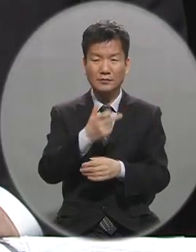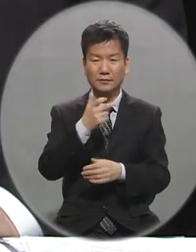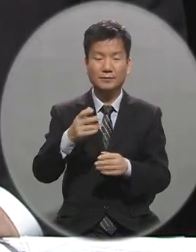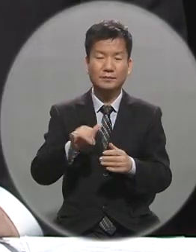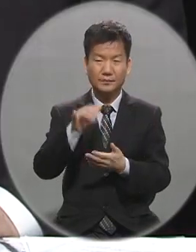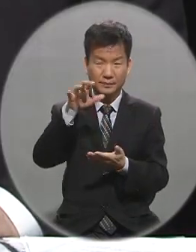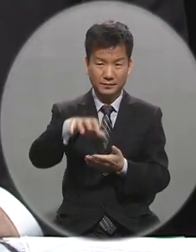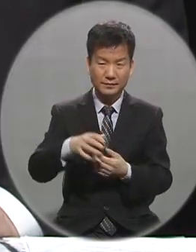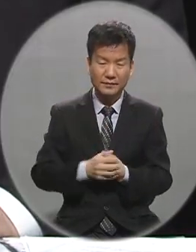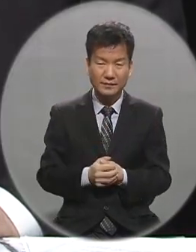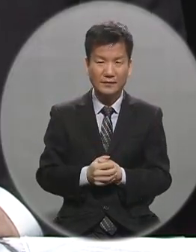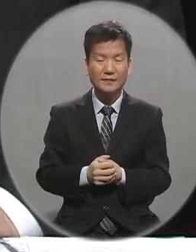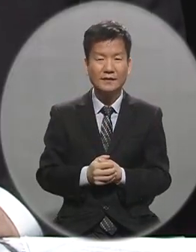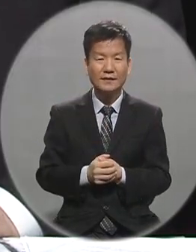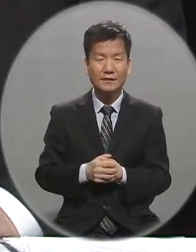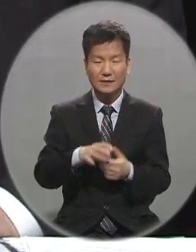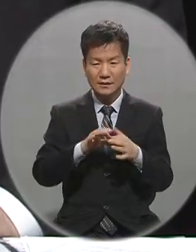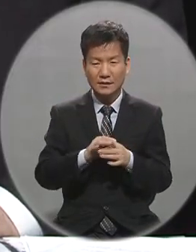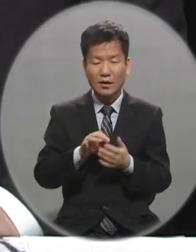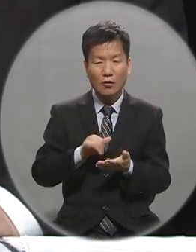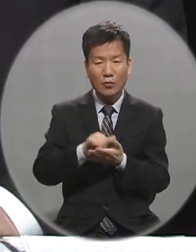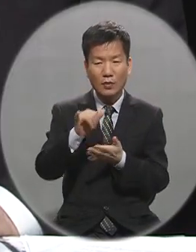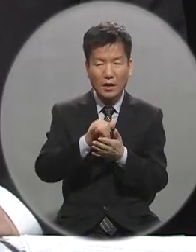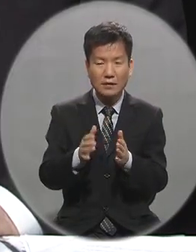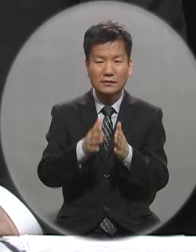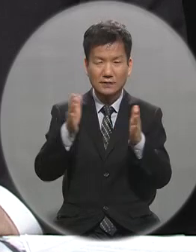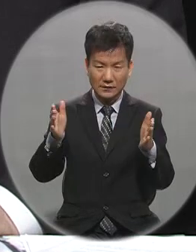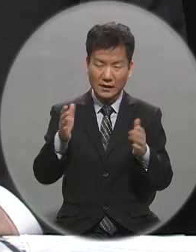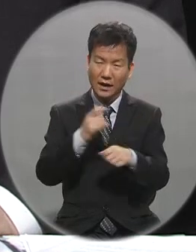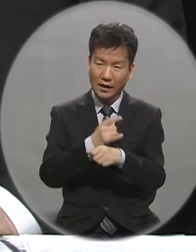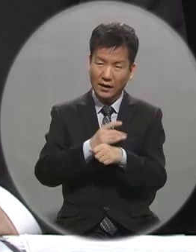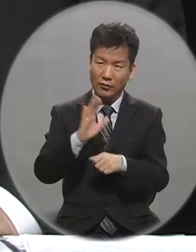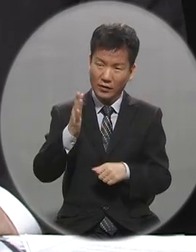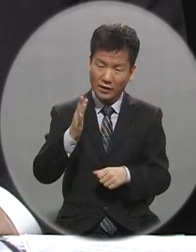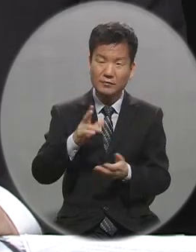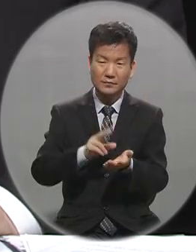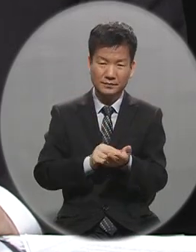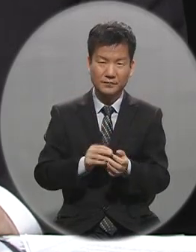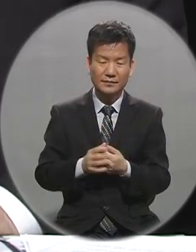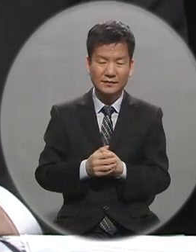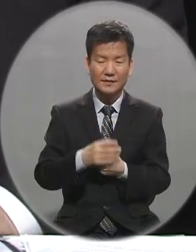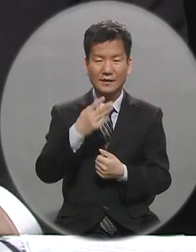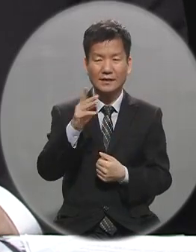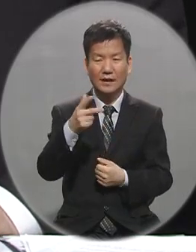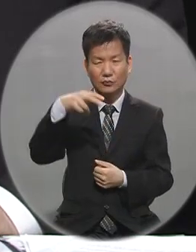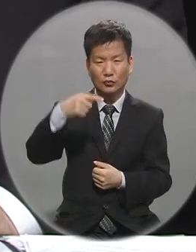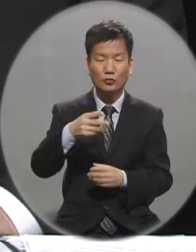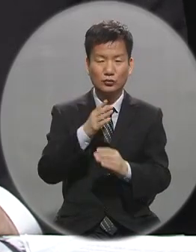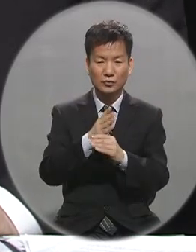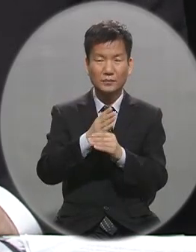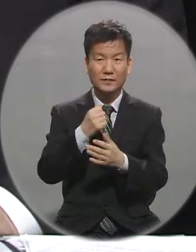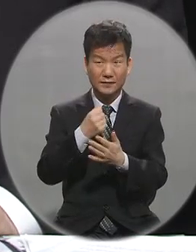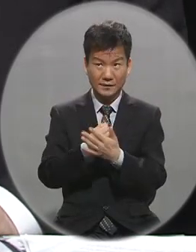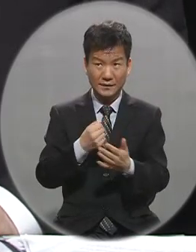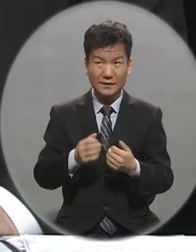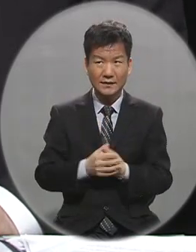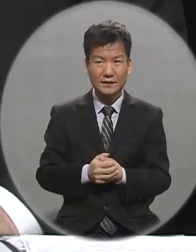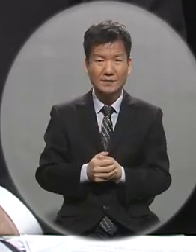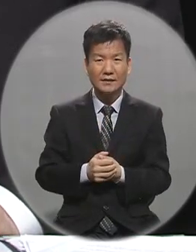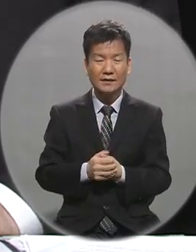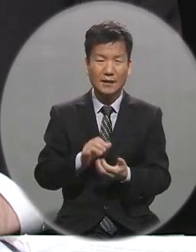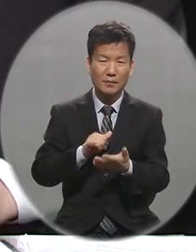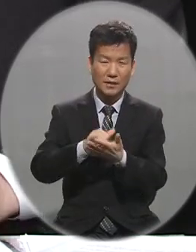그런데 문제는 우리가 계속해서 공항을 늘려야 하는가라는 문제입니다. 탄소 중립을 할 때 가장 강조했던 것들이